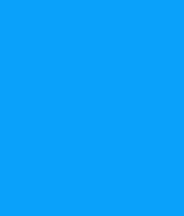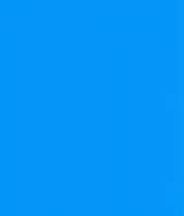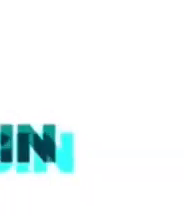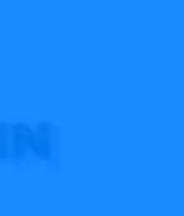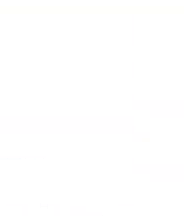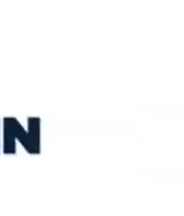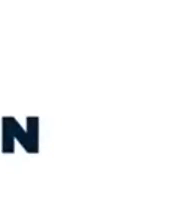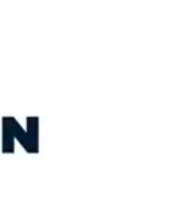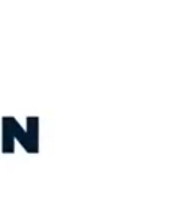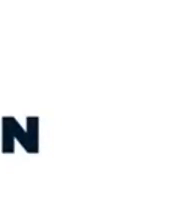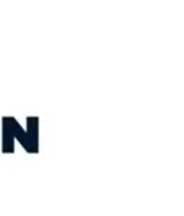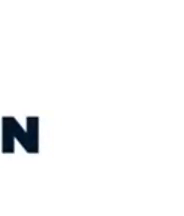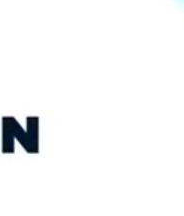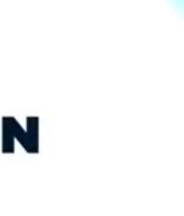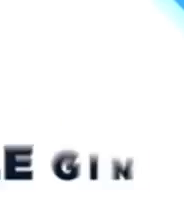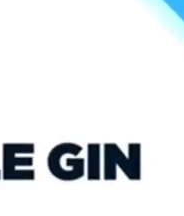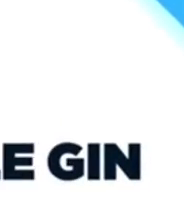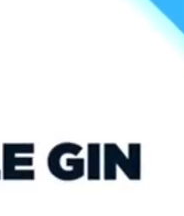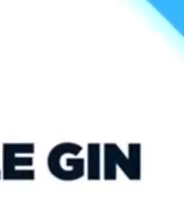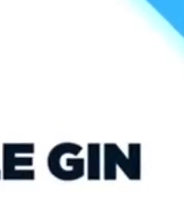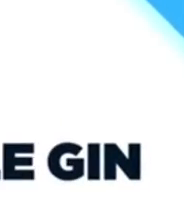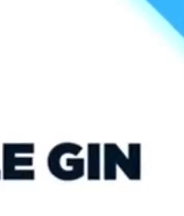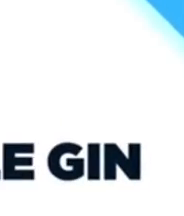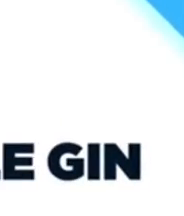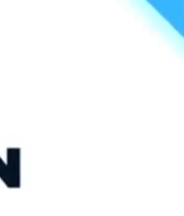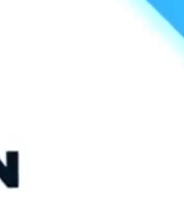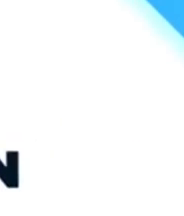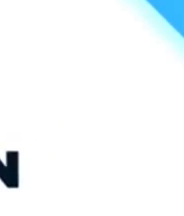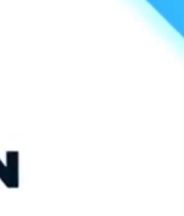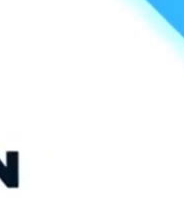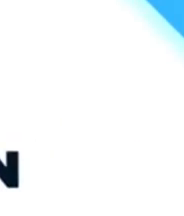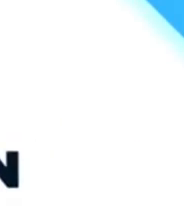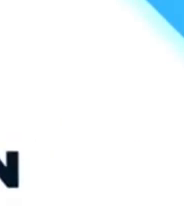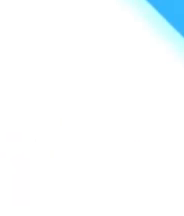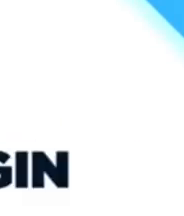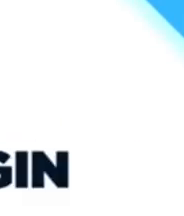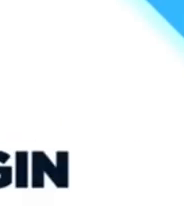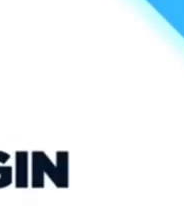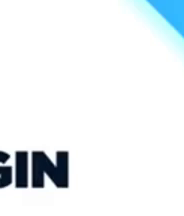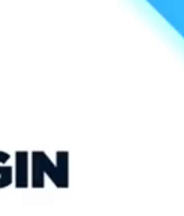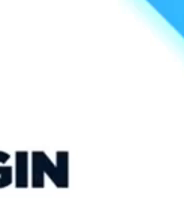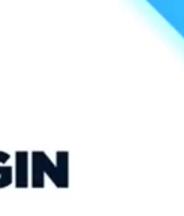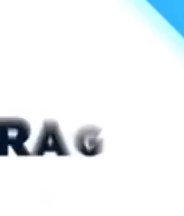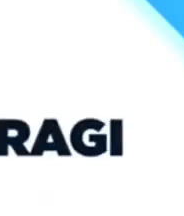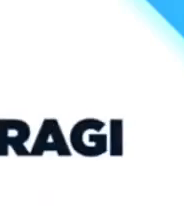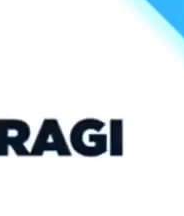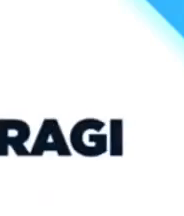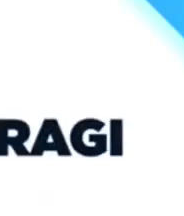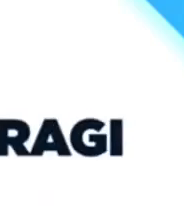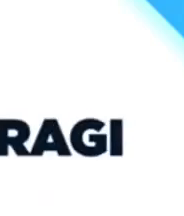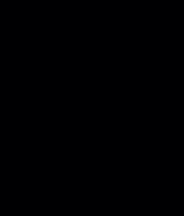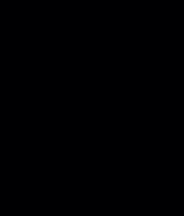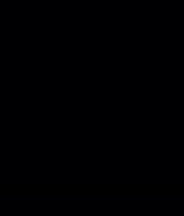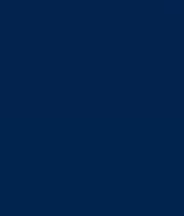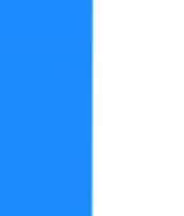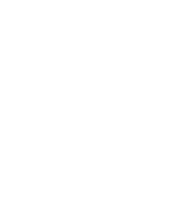isoko, arizo nka Nguvu Gin, Castro Gin, Medali, Rabiant Gin, Red